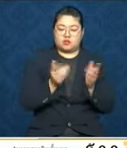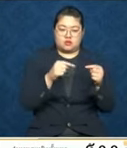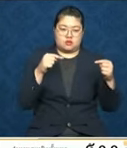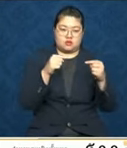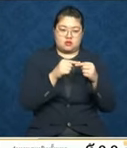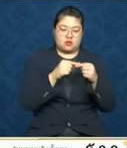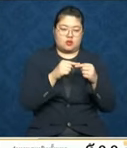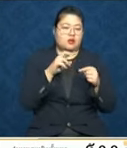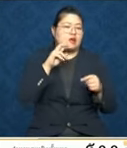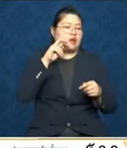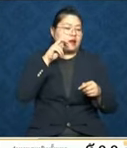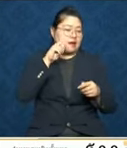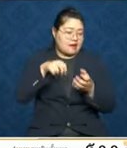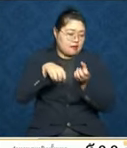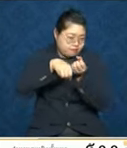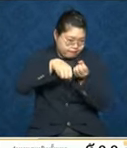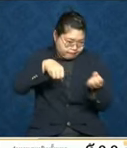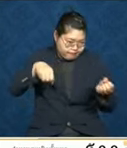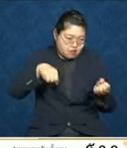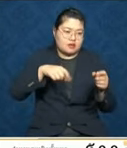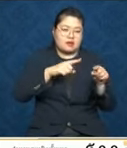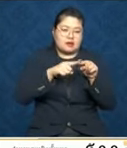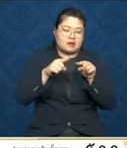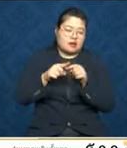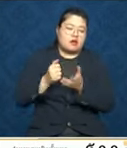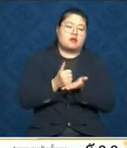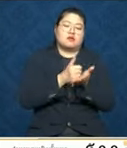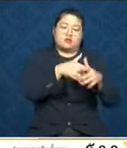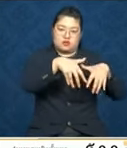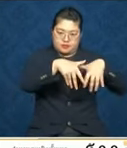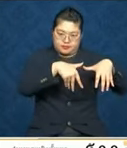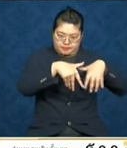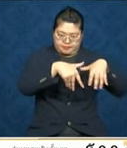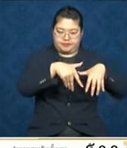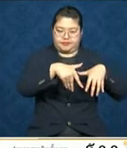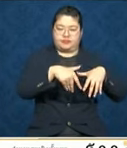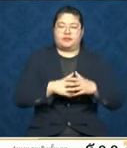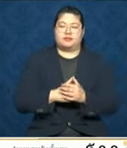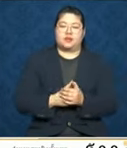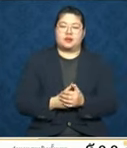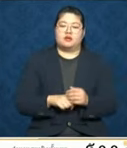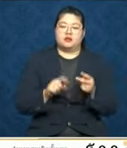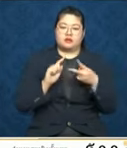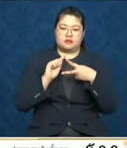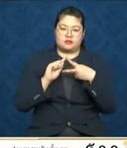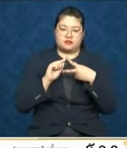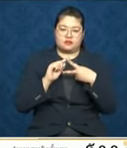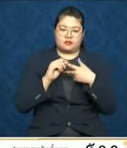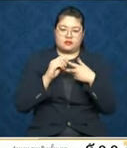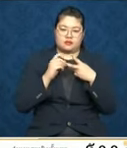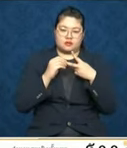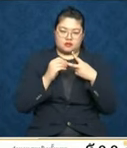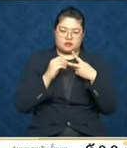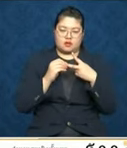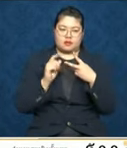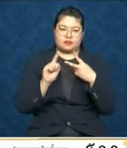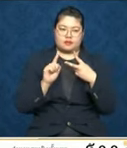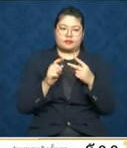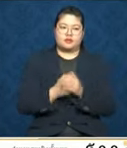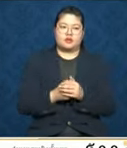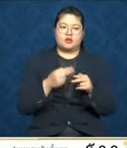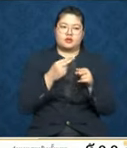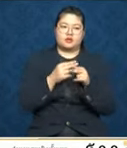างระบบประปาผิวดินเพื่อบรรเทาความเดือดร้อนให้กับพี่น้องประชาชนด้วยครับ เรื่องที่สองได้รับแจ้งจากท่านอุดม